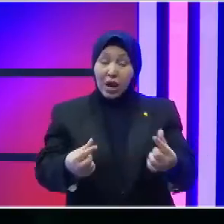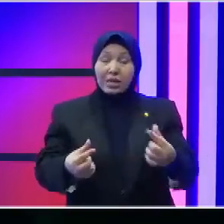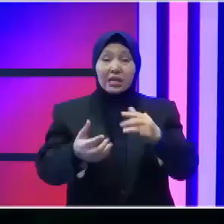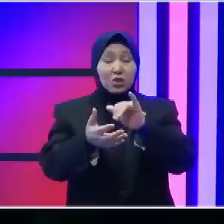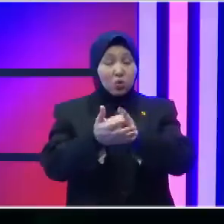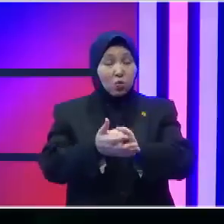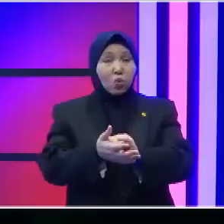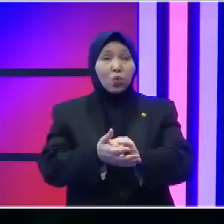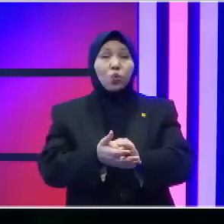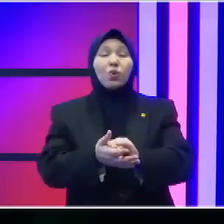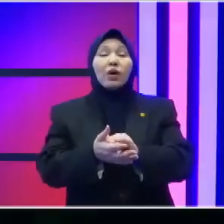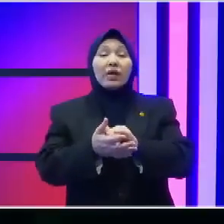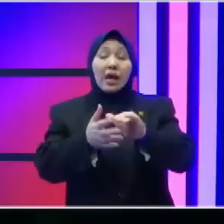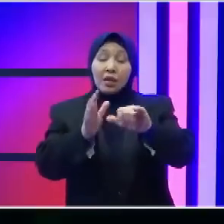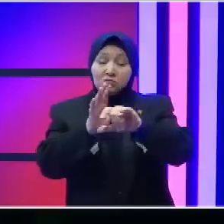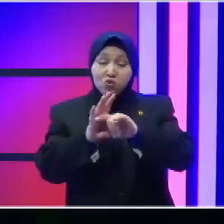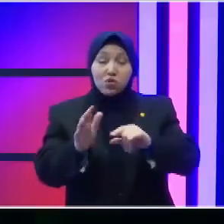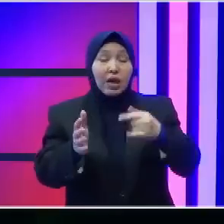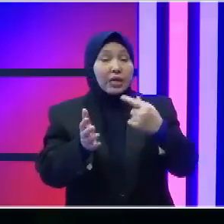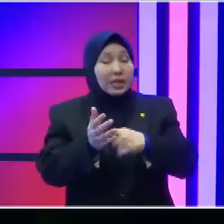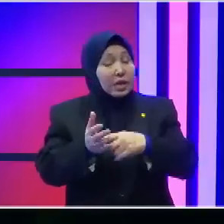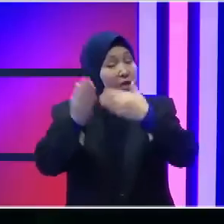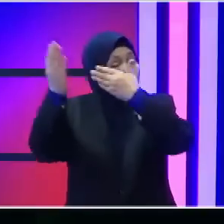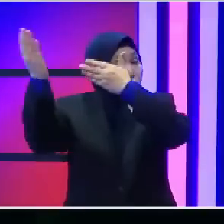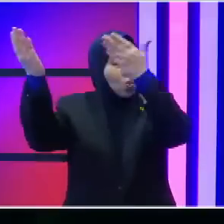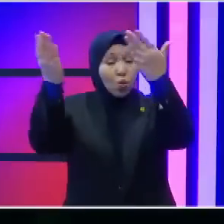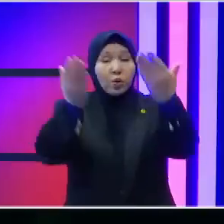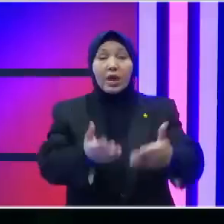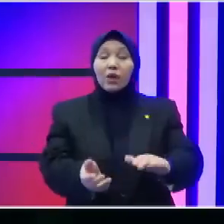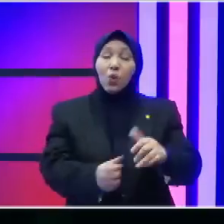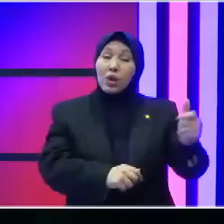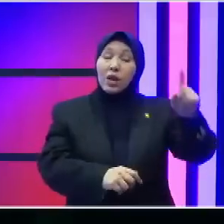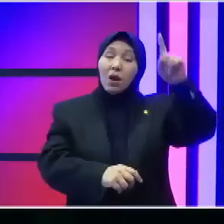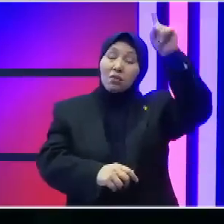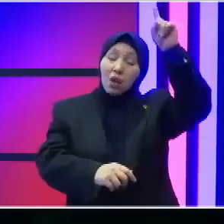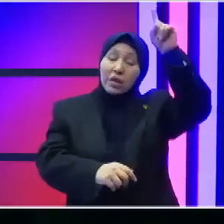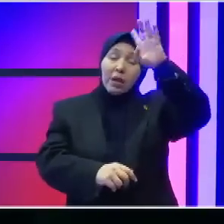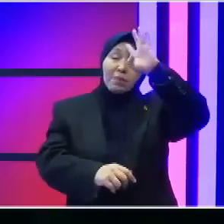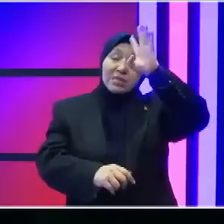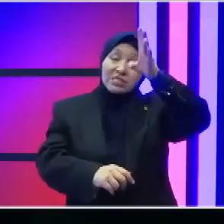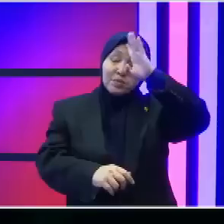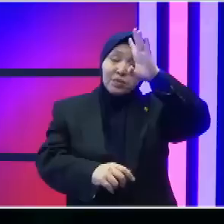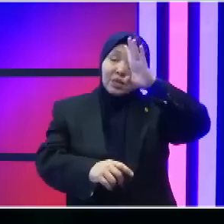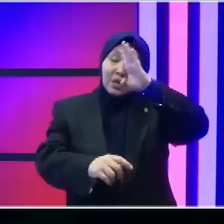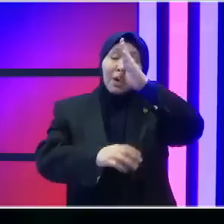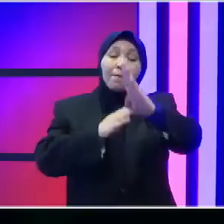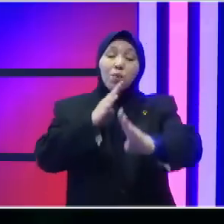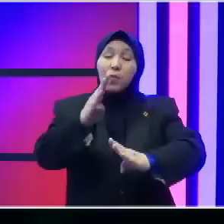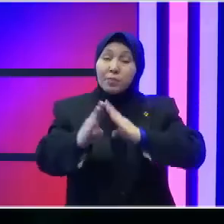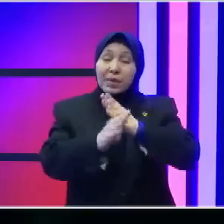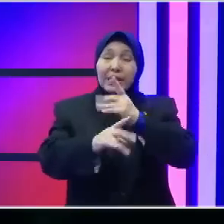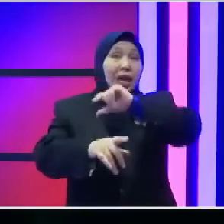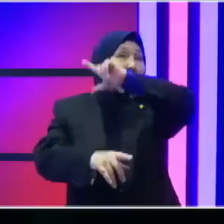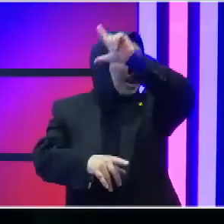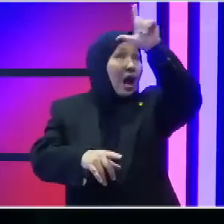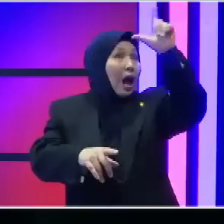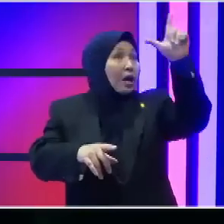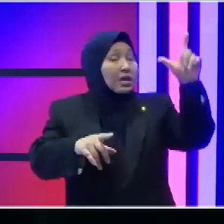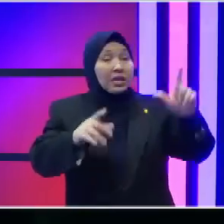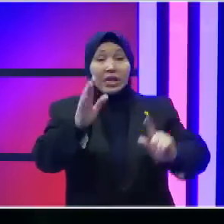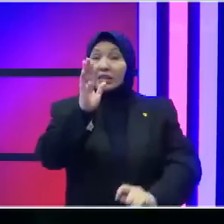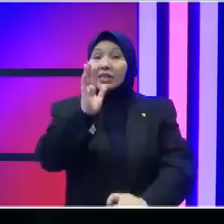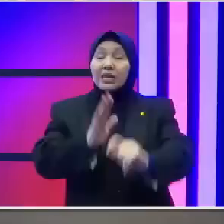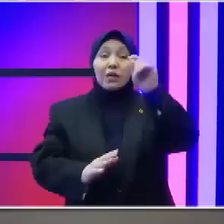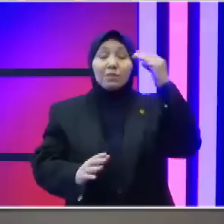was samawati ula, iaitu diturunkan oleh Tuhan yang menciptakan bumi dan langit yang tinggi. Terbalik, ustaz,